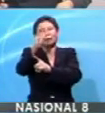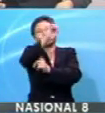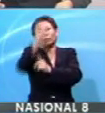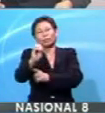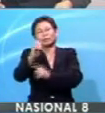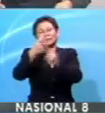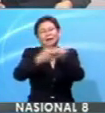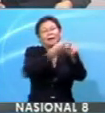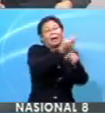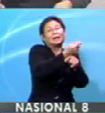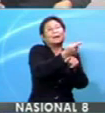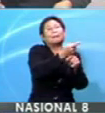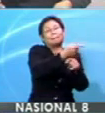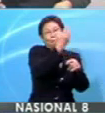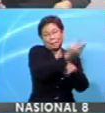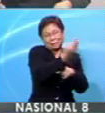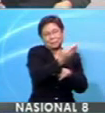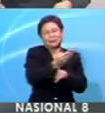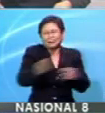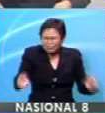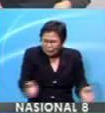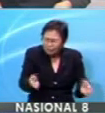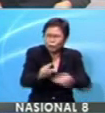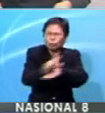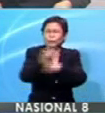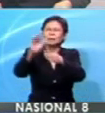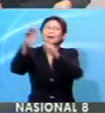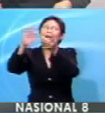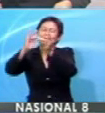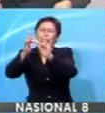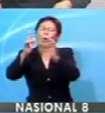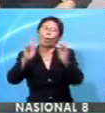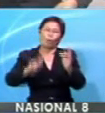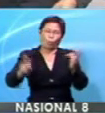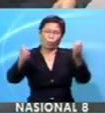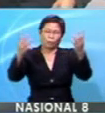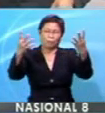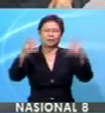harga asal langkah itu bertujuan menggalakkan penggunaan internet di kalangan orang